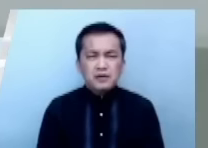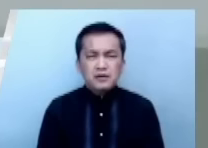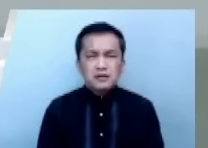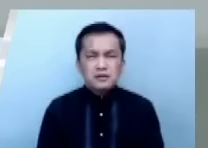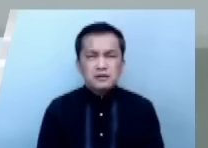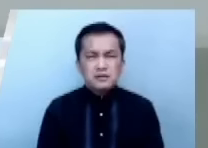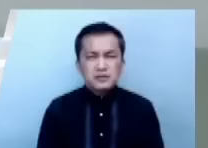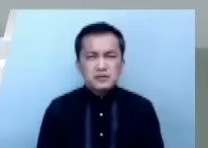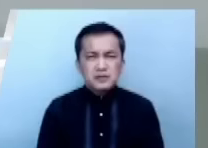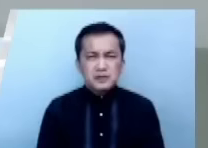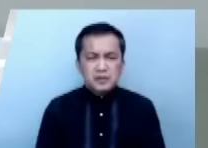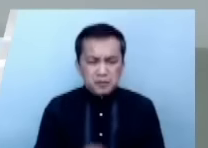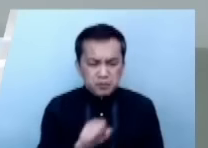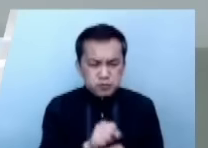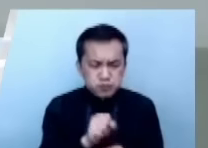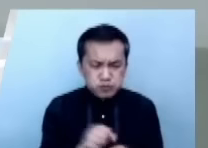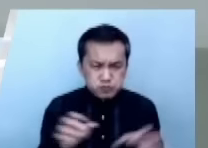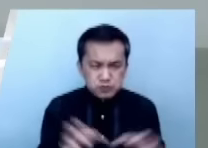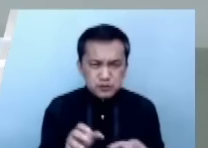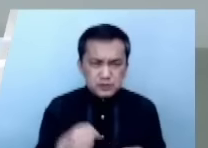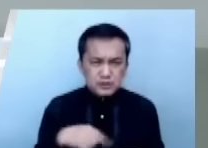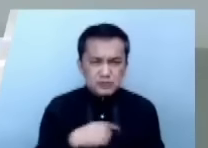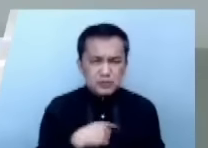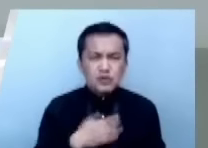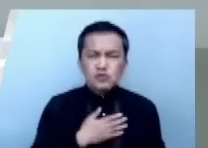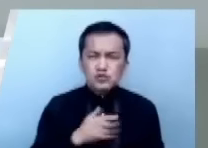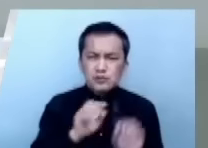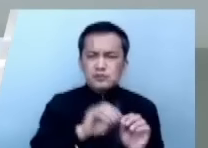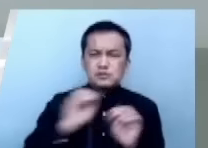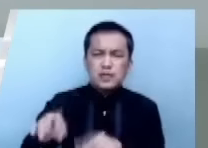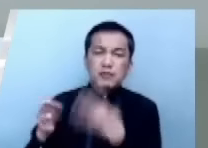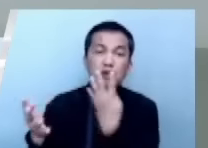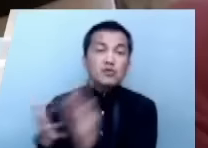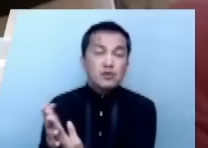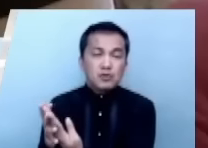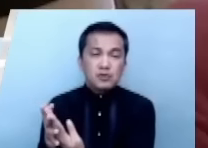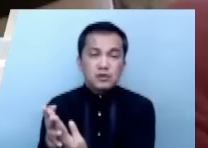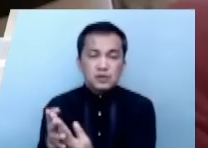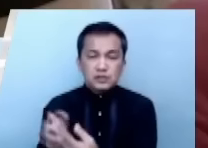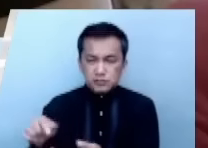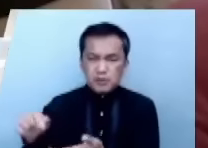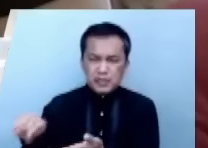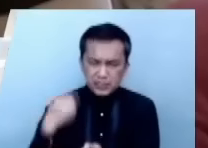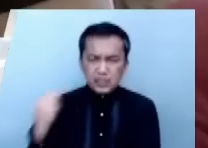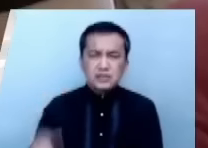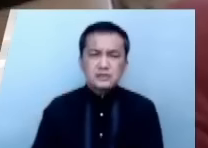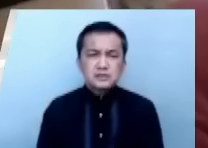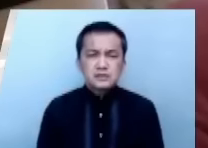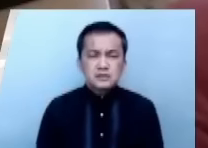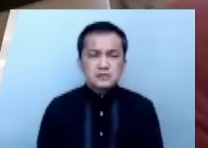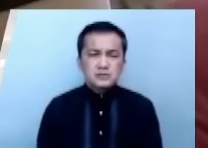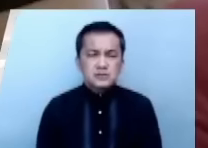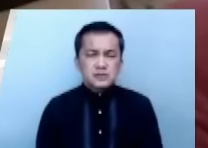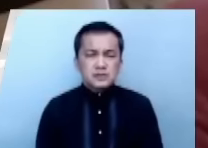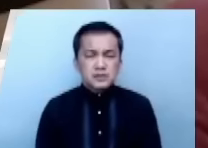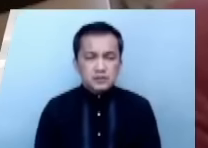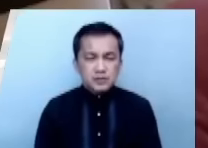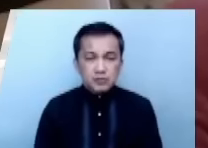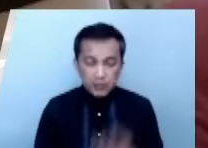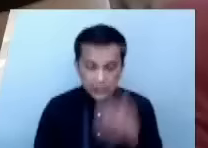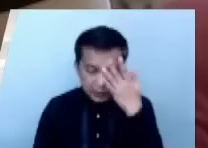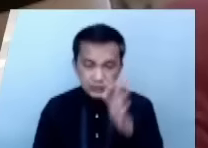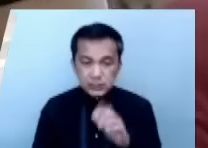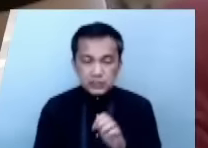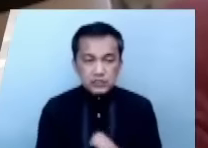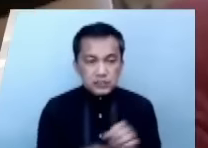Pinaghirapan talaga. Gusto namin na makulong siya, tapos pagbayaran niya. Fluent siya sa English eh. Tapos ang dami kong tanong sa kanya about